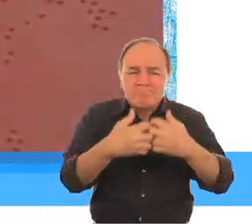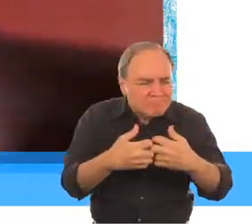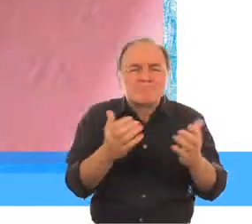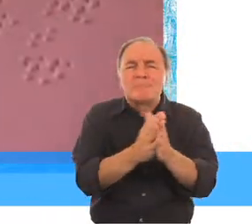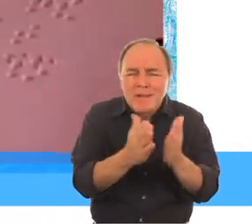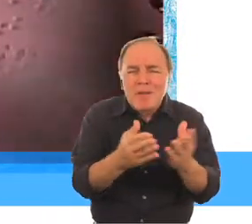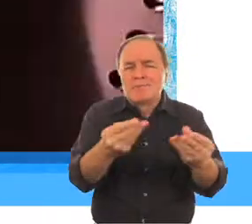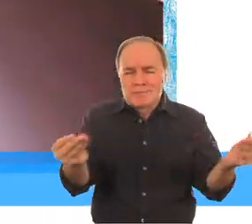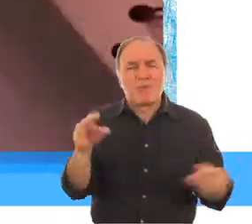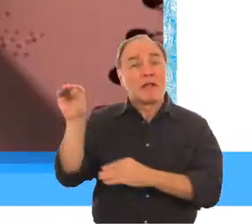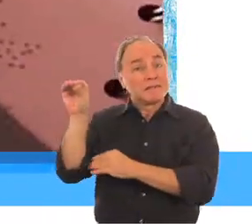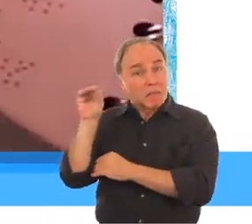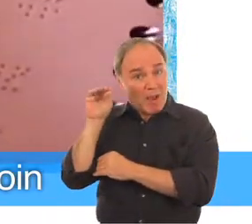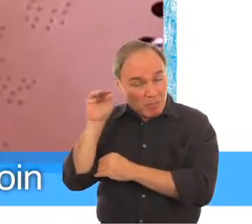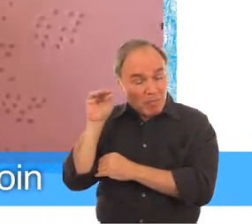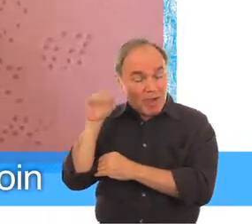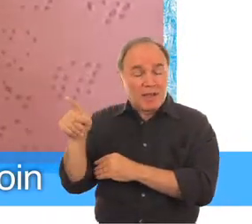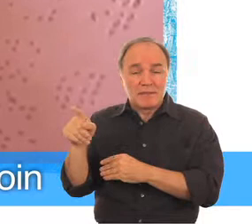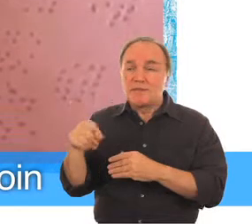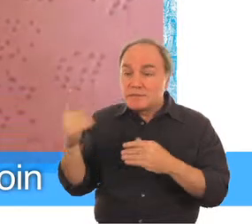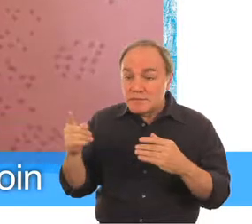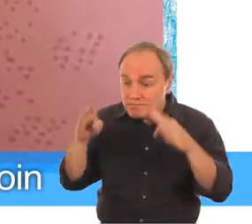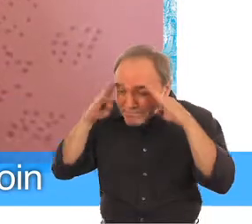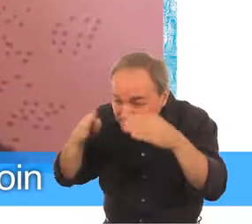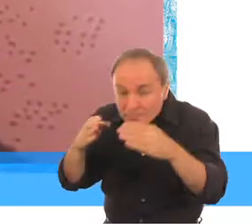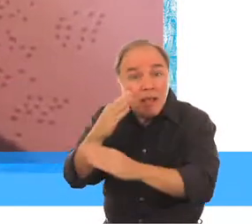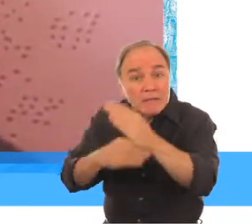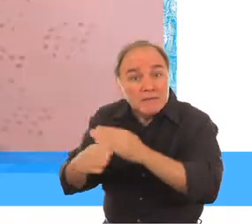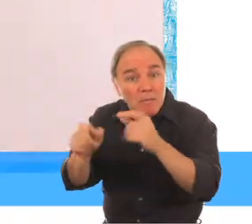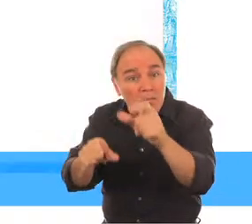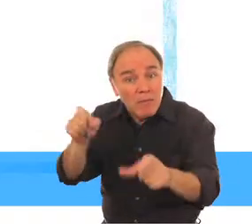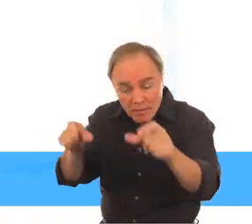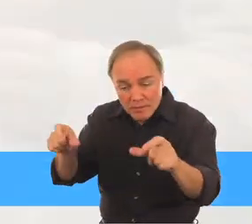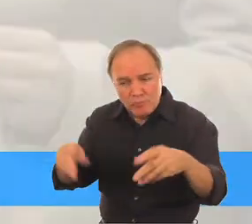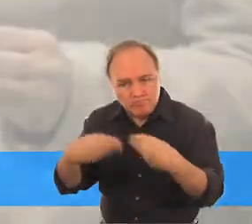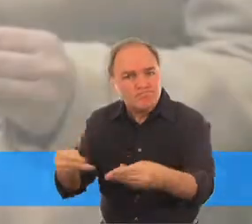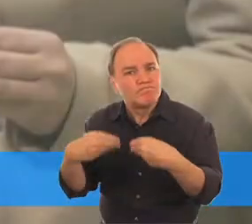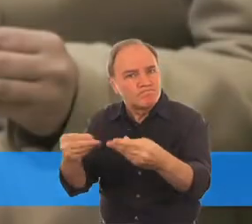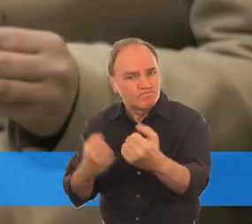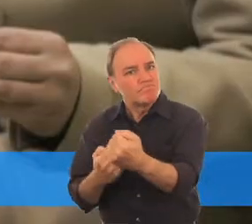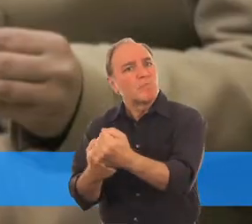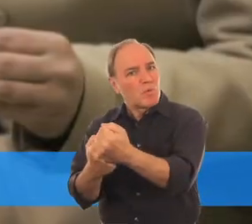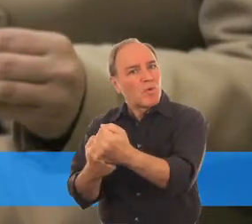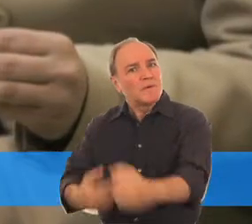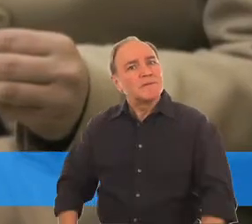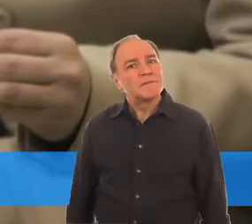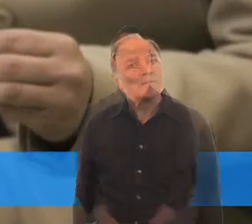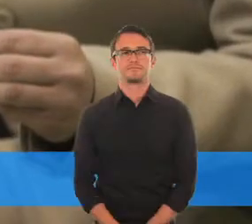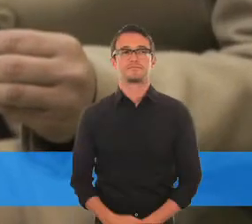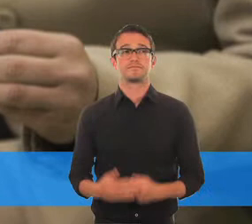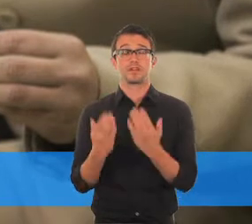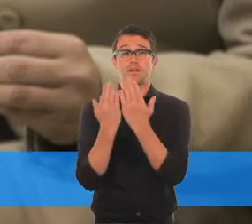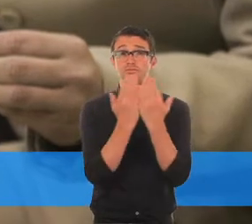en particulier les plus marginalisés et vulnérables, les ressources dont ils ont besoin à l'école. Photos de garçons sourds en train d'apprendre l'alphabet.